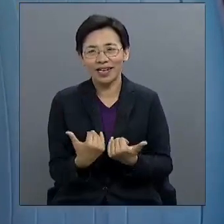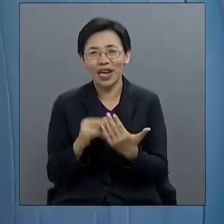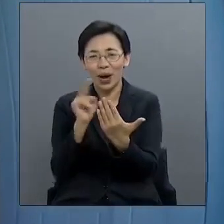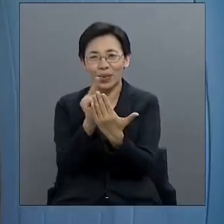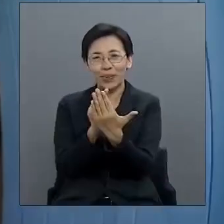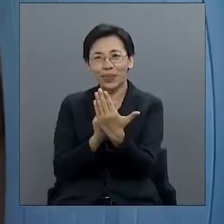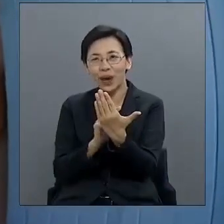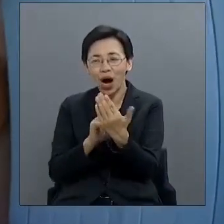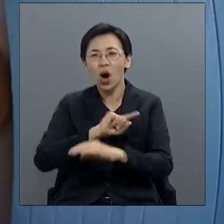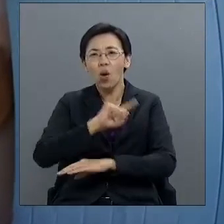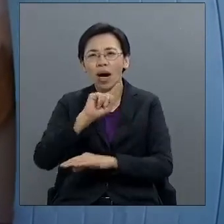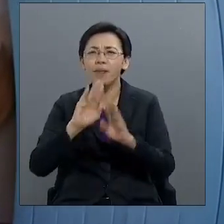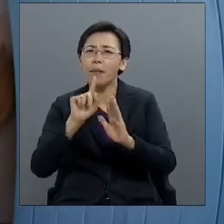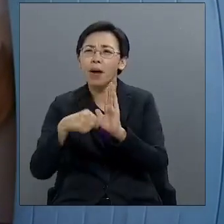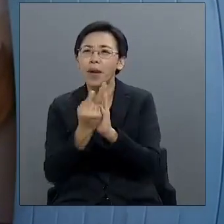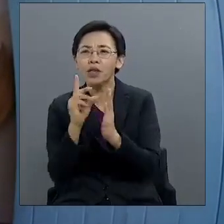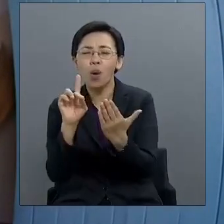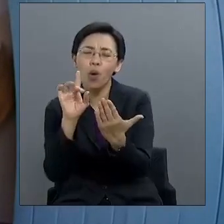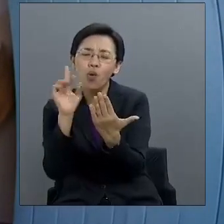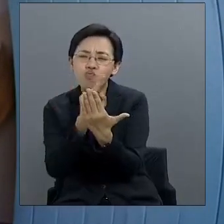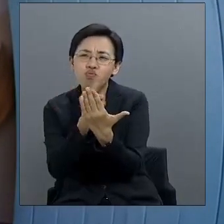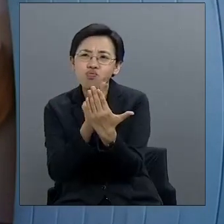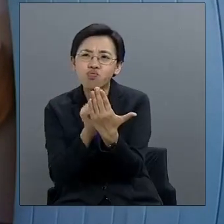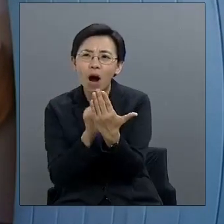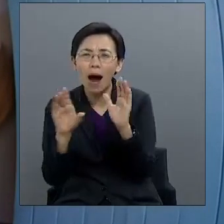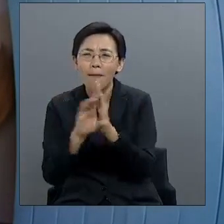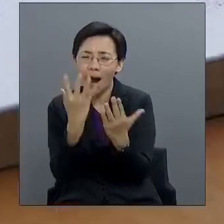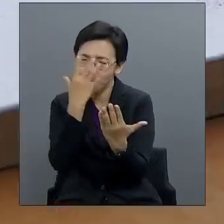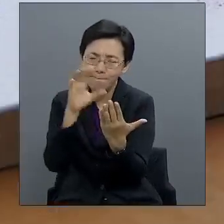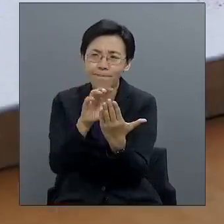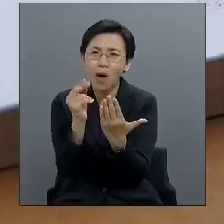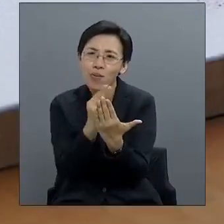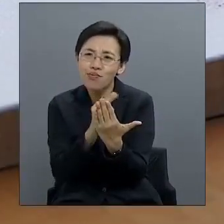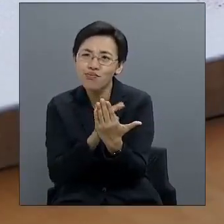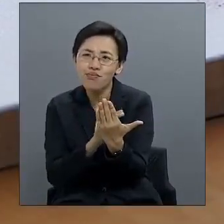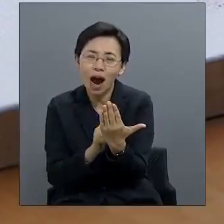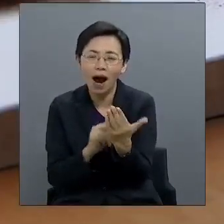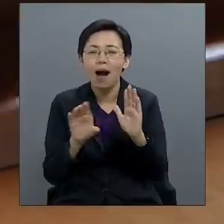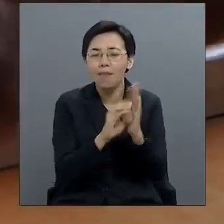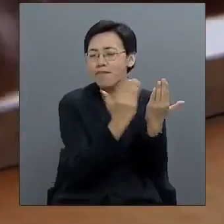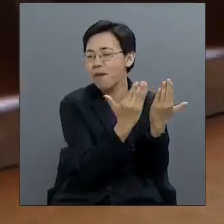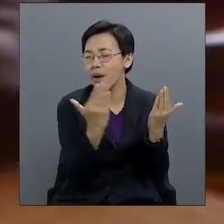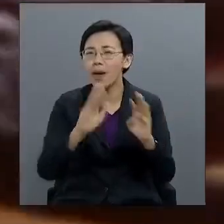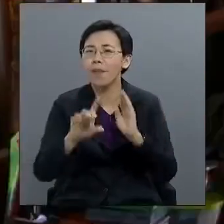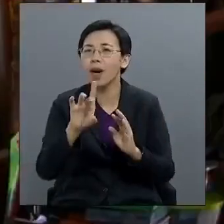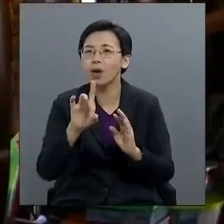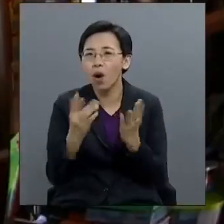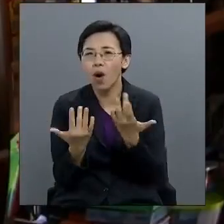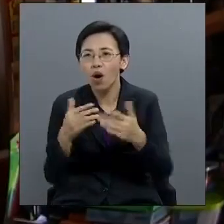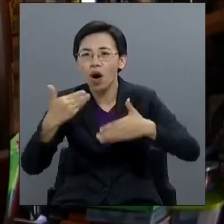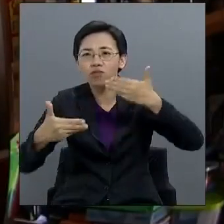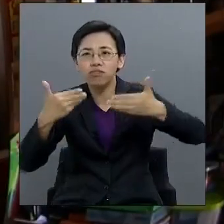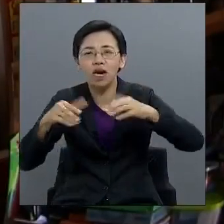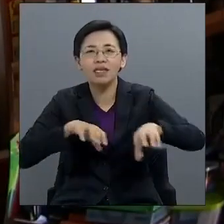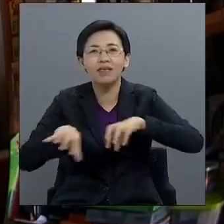ดรูปวันละ8ชั่วโมงเรียนรู้การวาดภาพเหมือนจนสะสมงานไว้นับร้อยและกำลังเริ่มต้นกับงานนามธรรมสนุกกับ